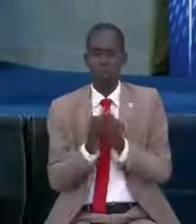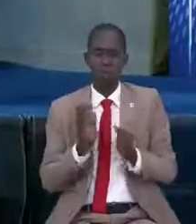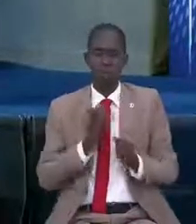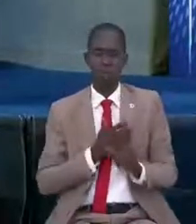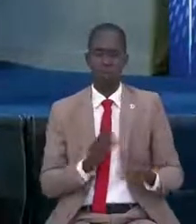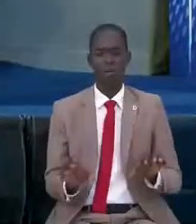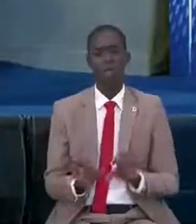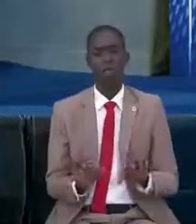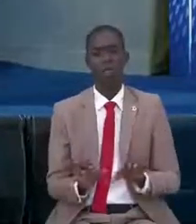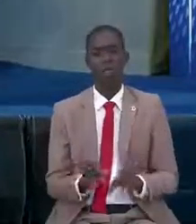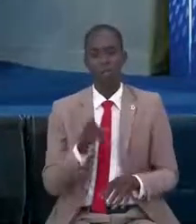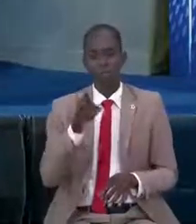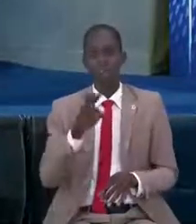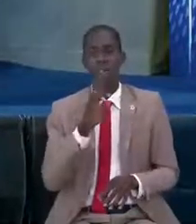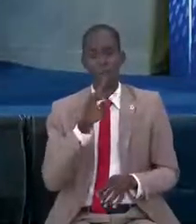enseignons